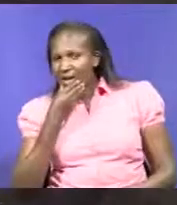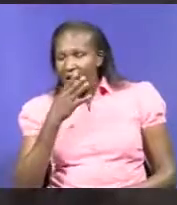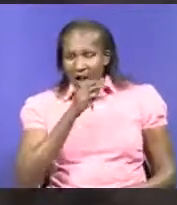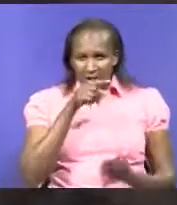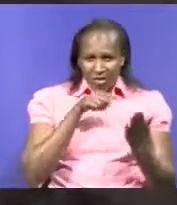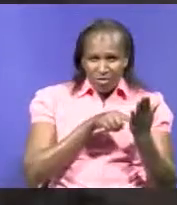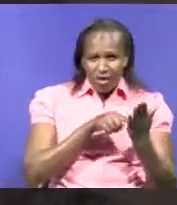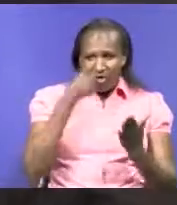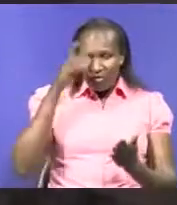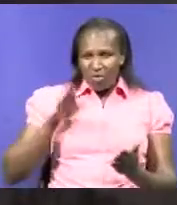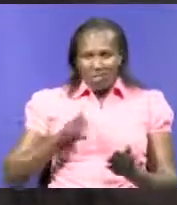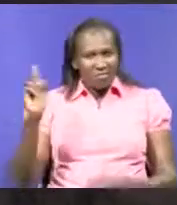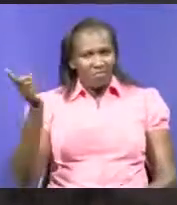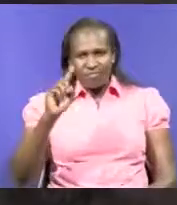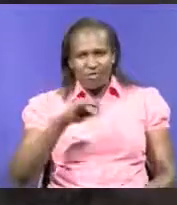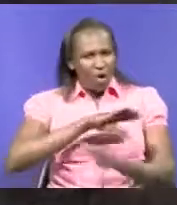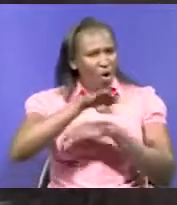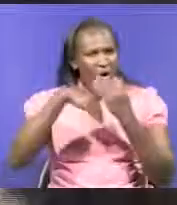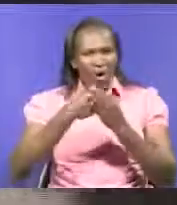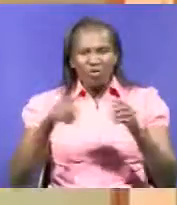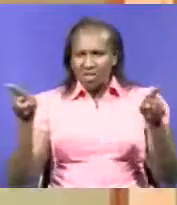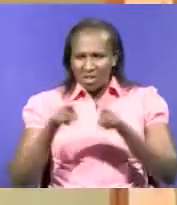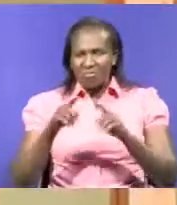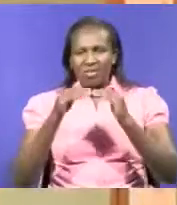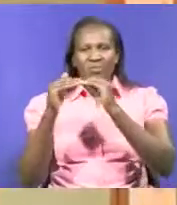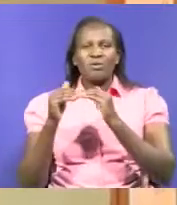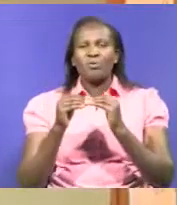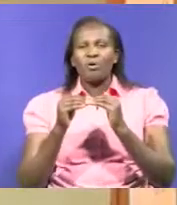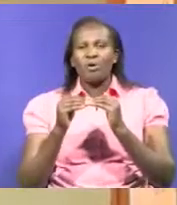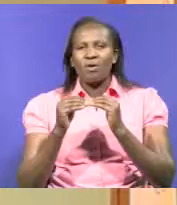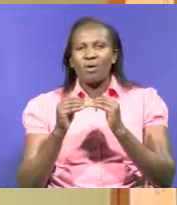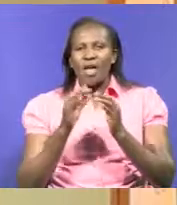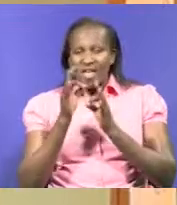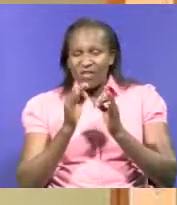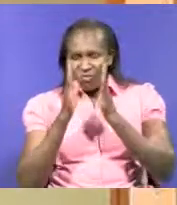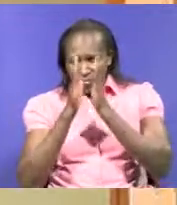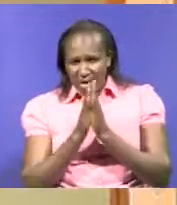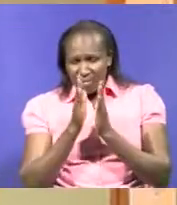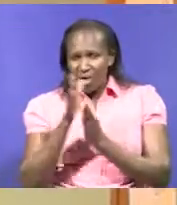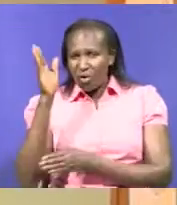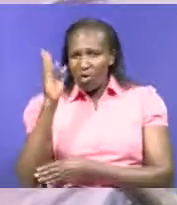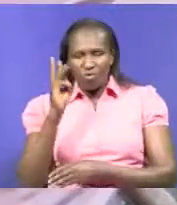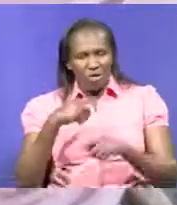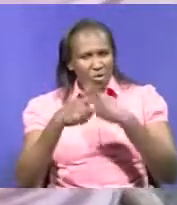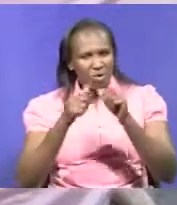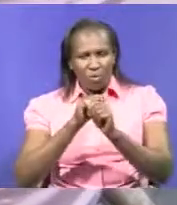hii for women. Yote ni the same. Na tukiomba Mungu tutaendelea